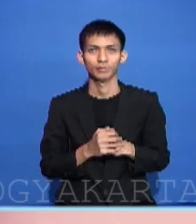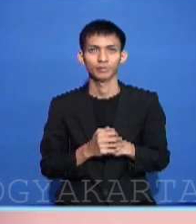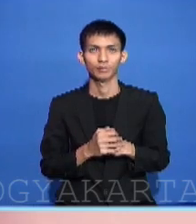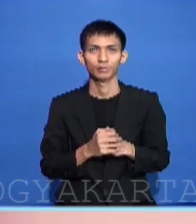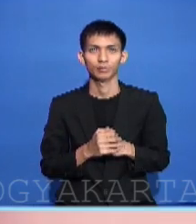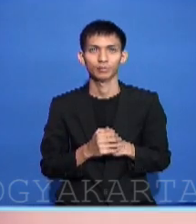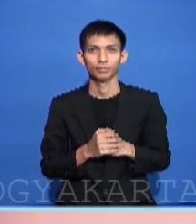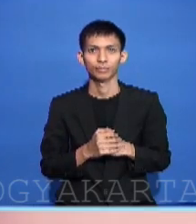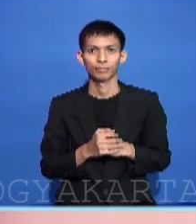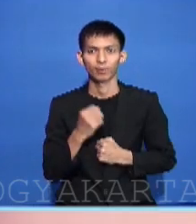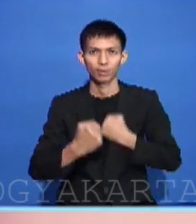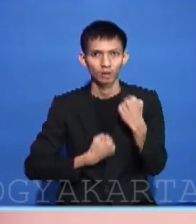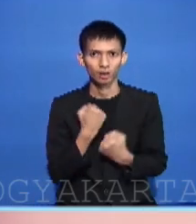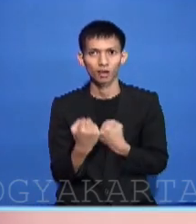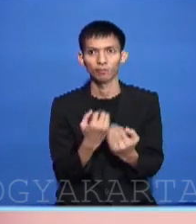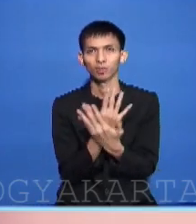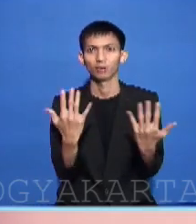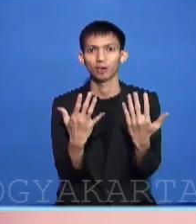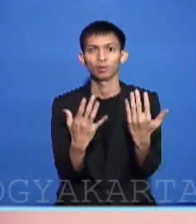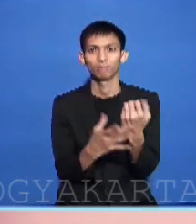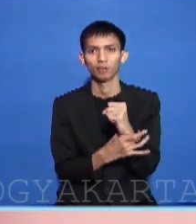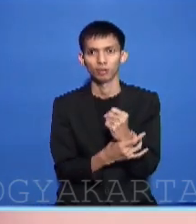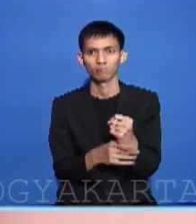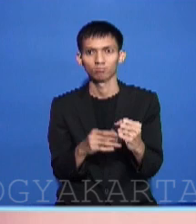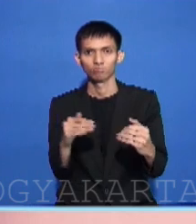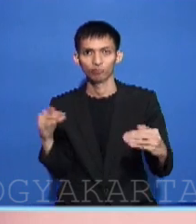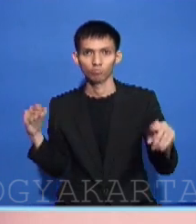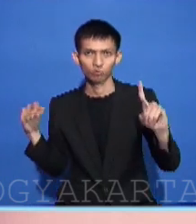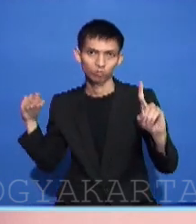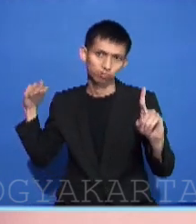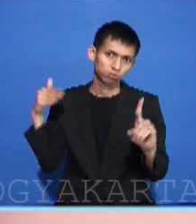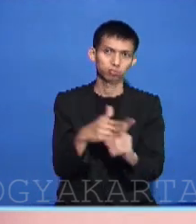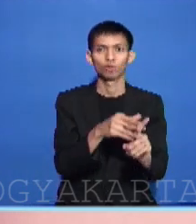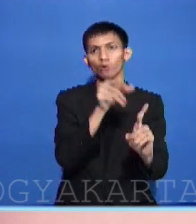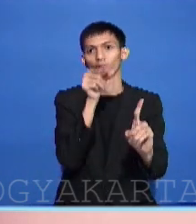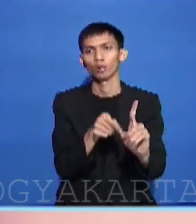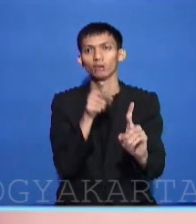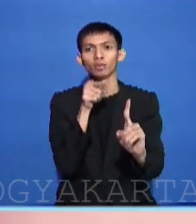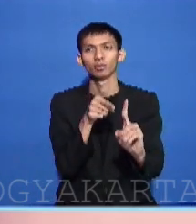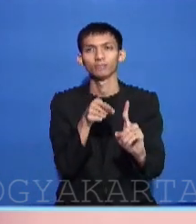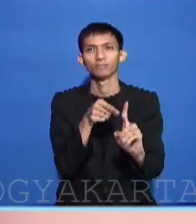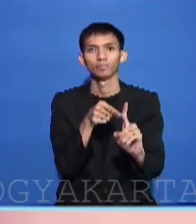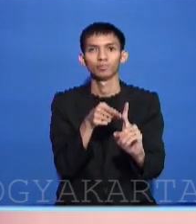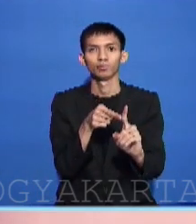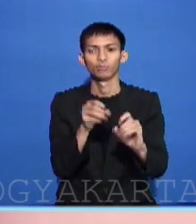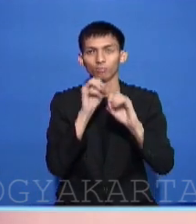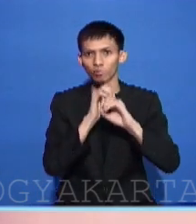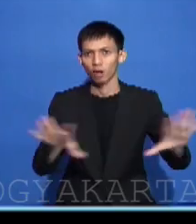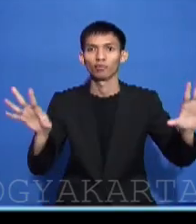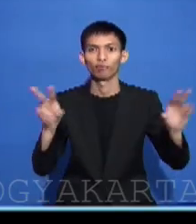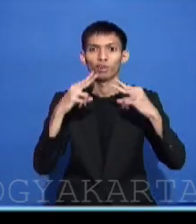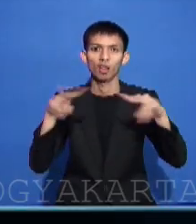Ya, aksi warga Magelang, Jawa Tengah yang menabrakkan mobilnya ke sepeda motor pelaku kriminal jalanan viral di jagadmaya.